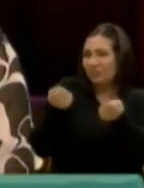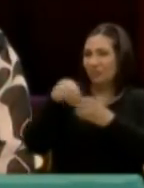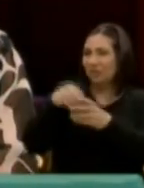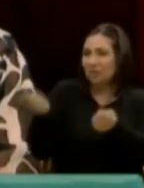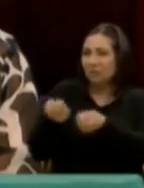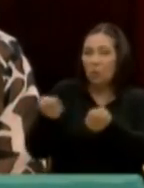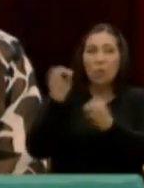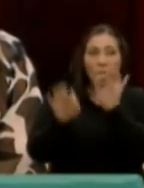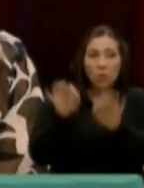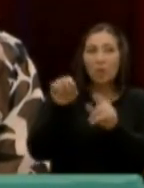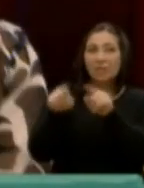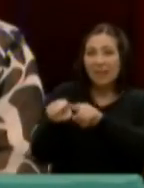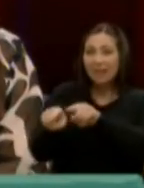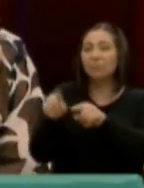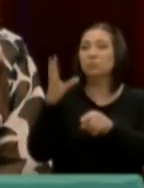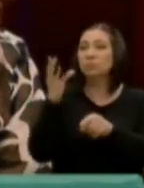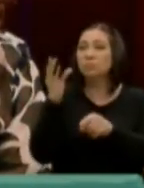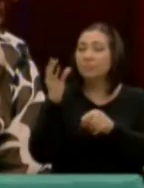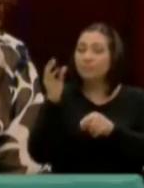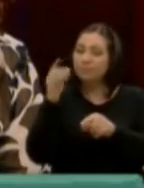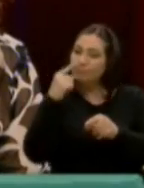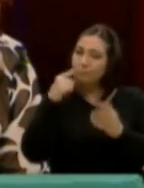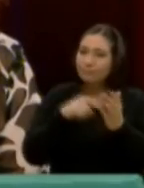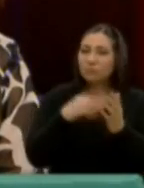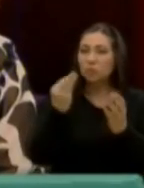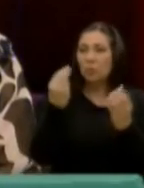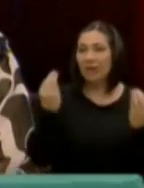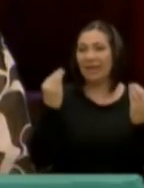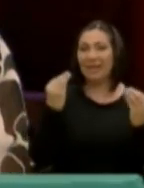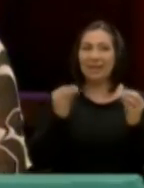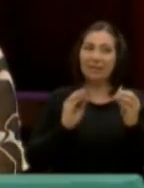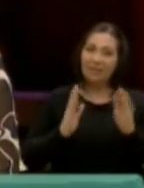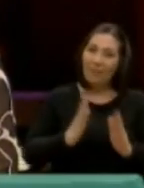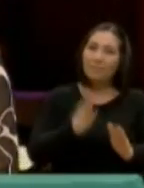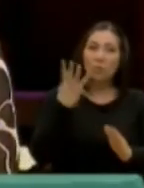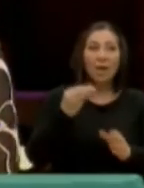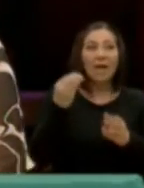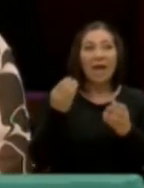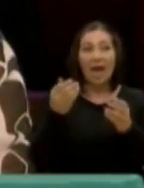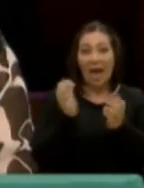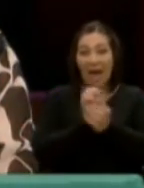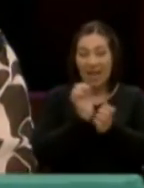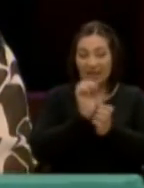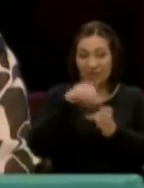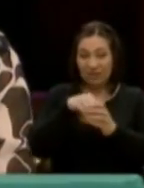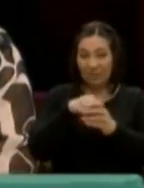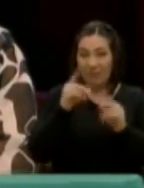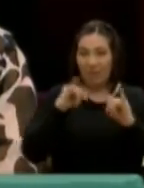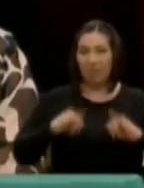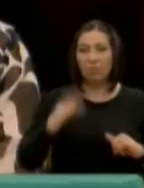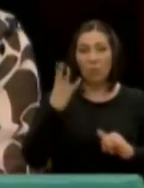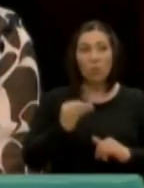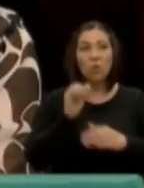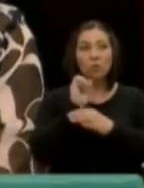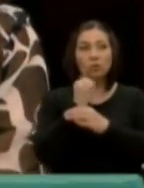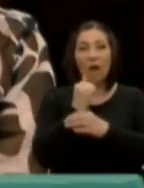kontrol ve denetim mekanizması da çok ve motivasyon mekanizması da çok iyi işliyor. Aile içindeki hiyerarşinin bir sinerji yaratıyor tabii. Yani